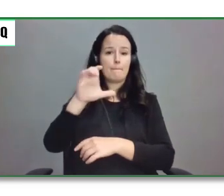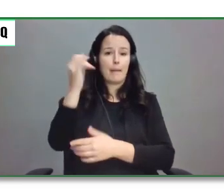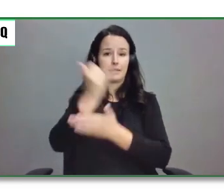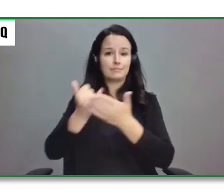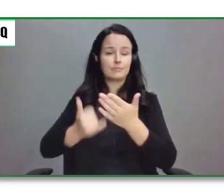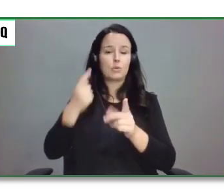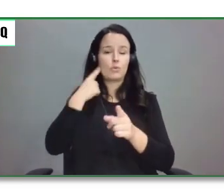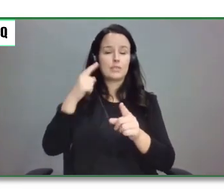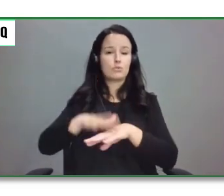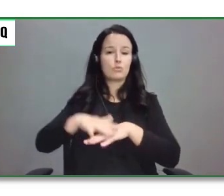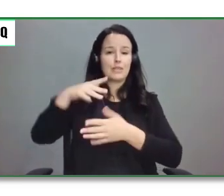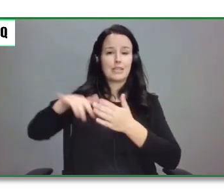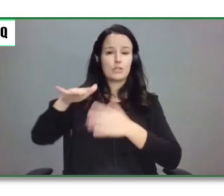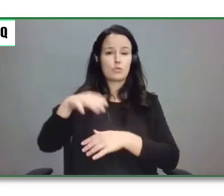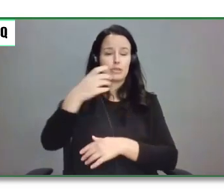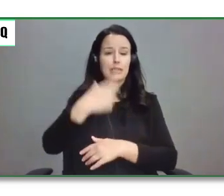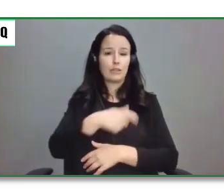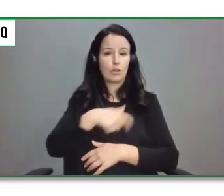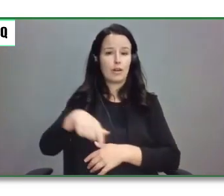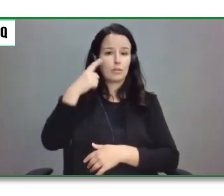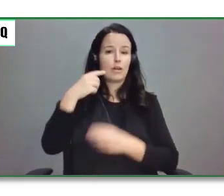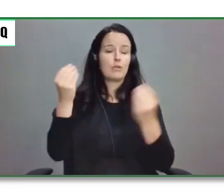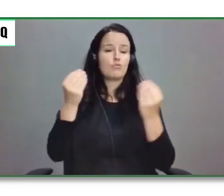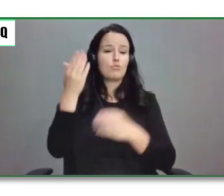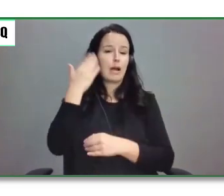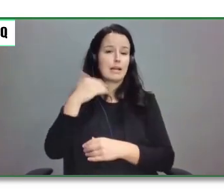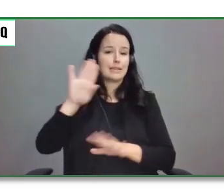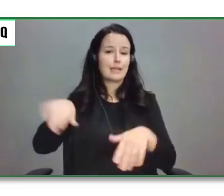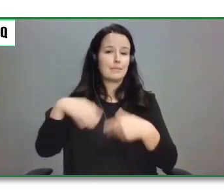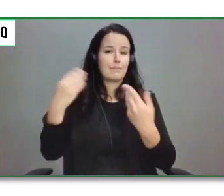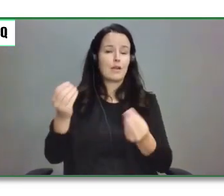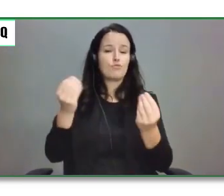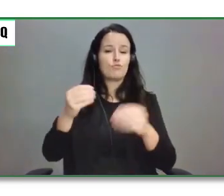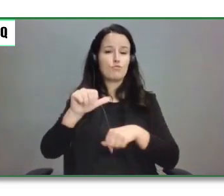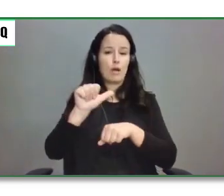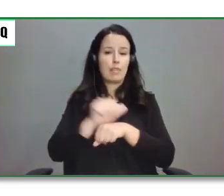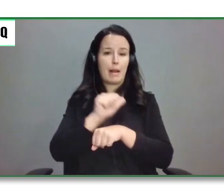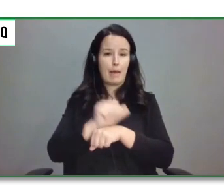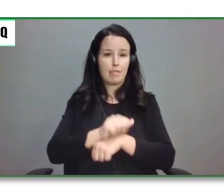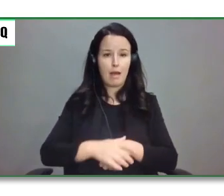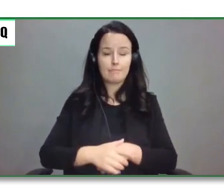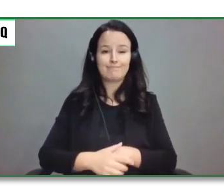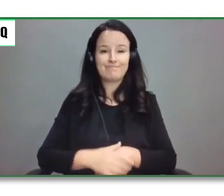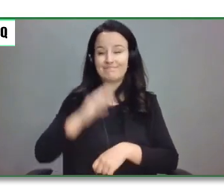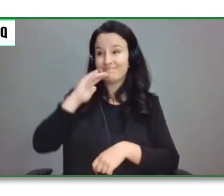à l'Université Sainte Mary de Calgary en Alberta. Bienvenue.